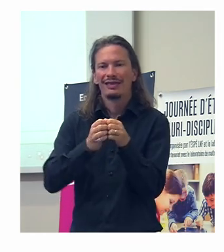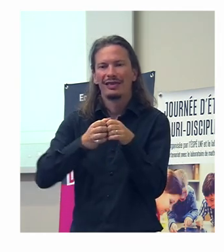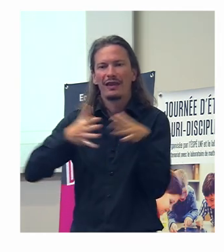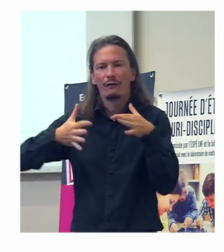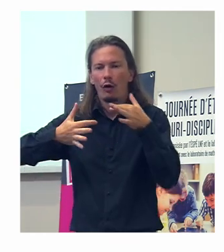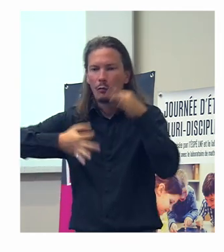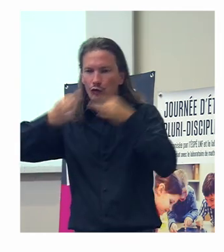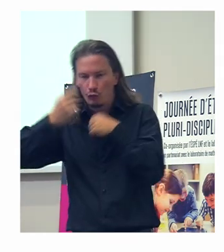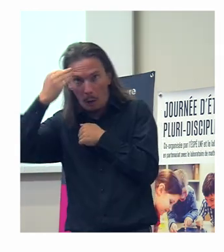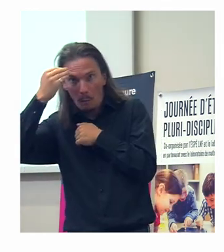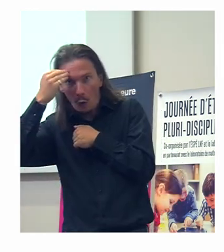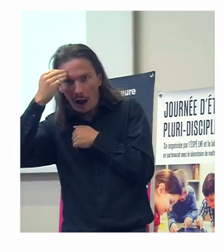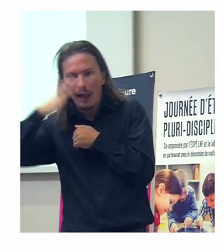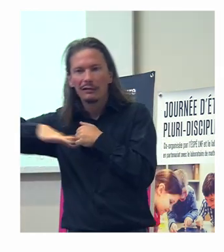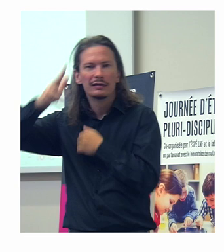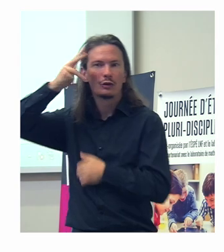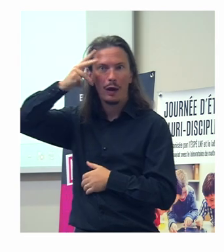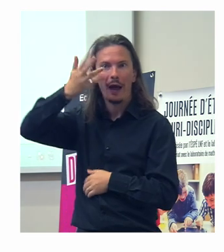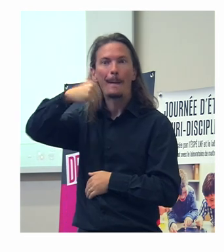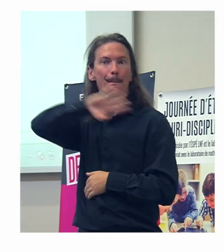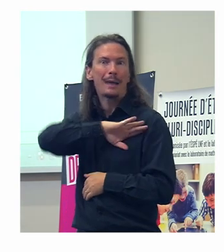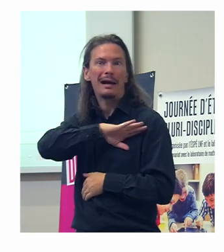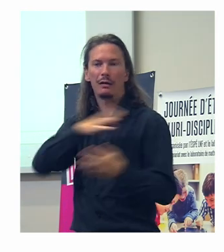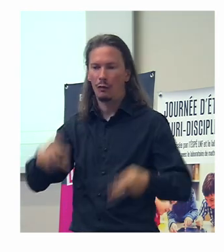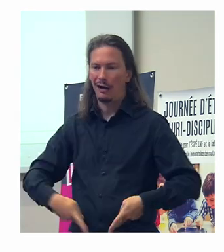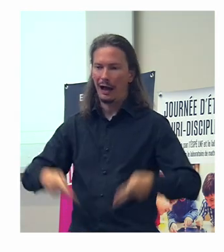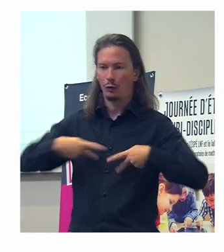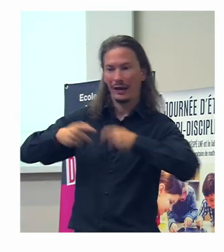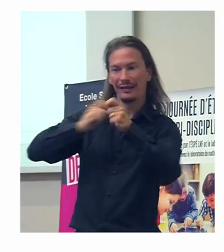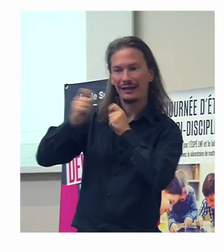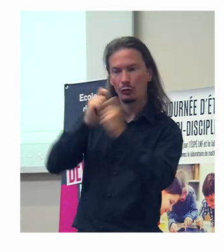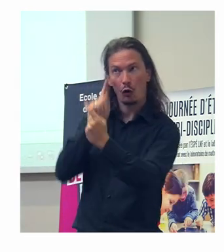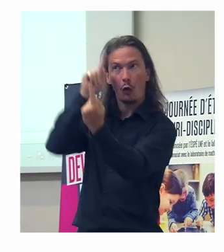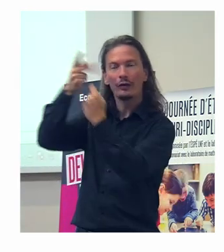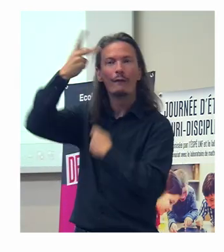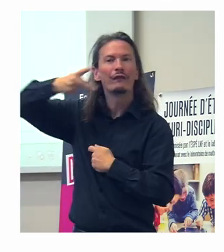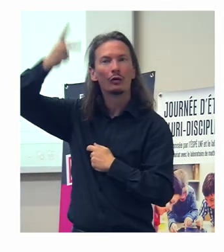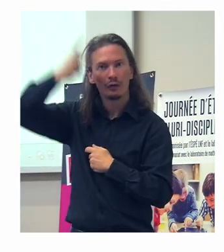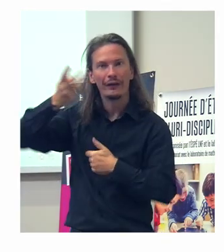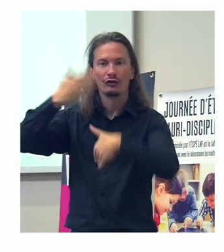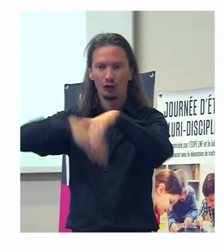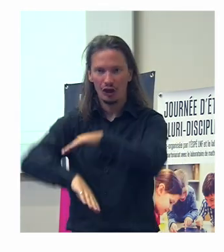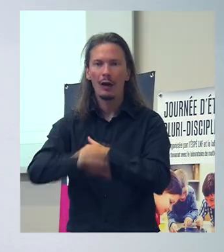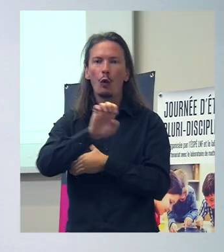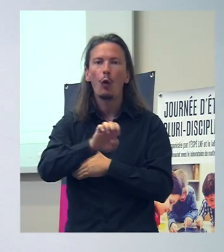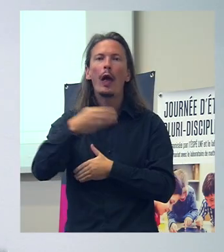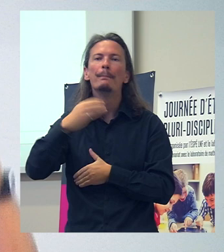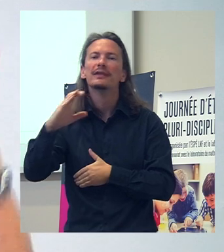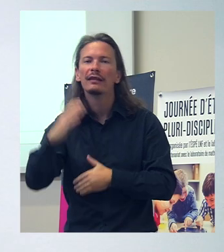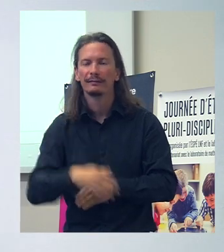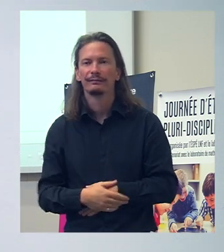jugement moral des citoyens par la pratique de la discussion à visée philosophique en EMC ». Vous avez